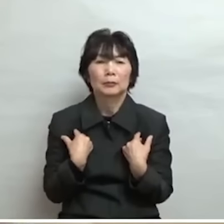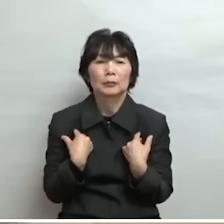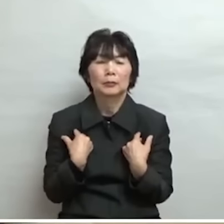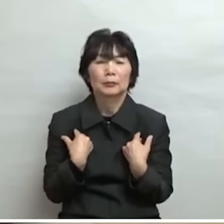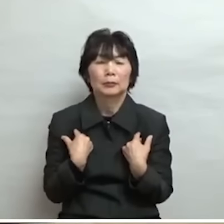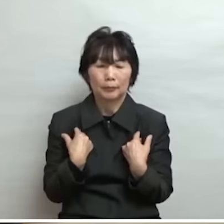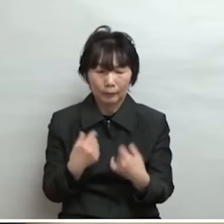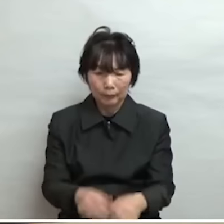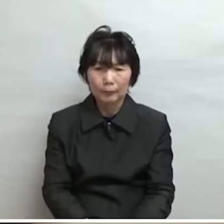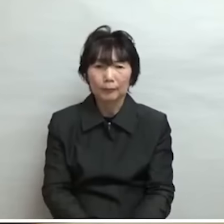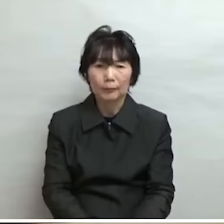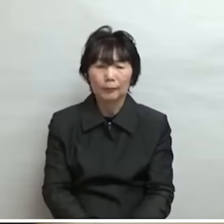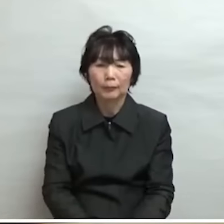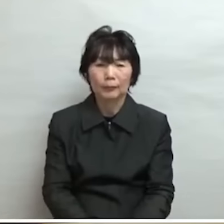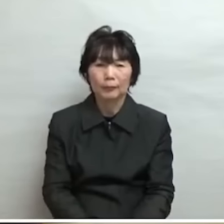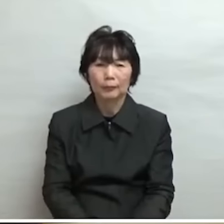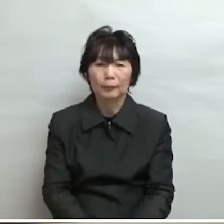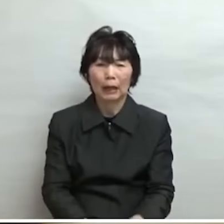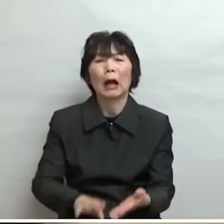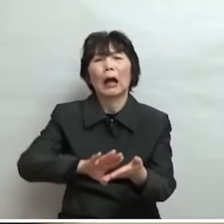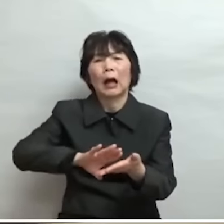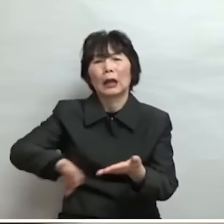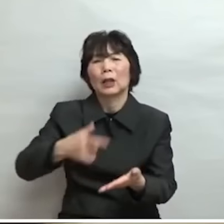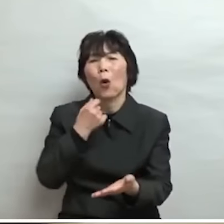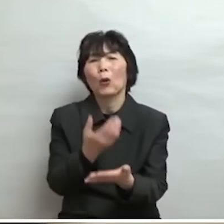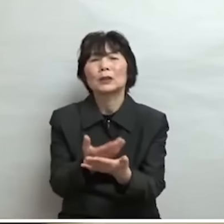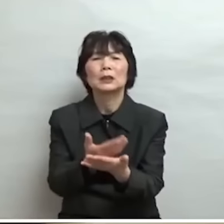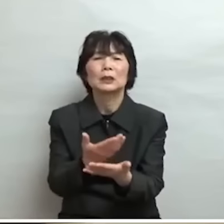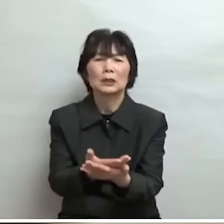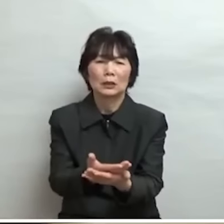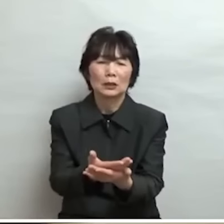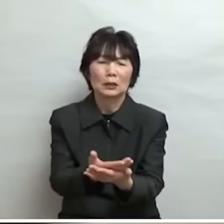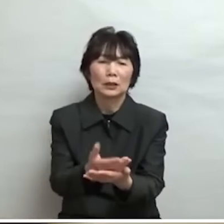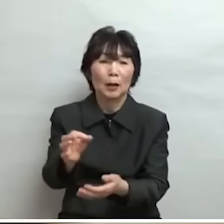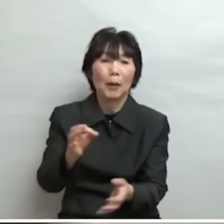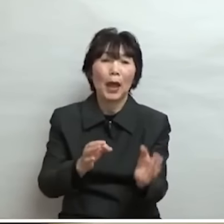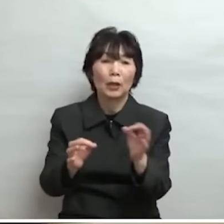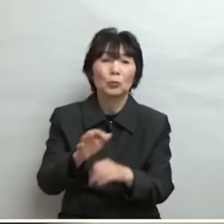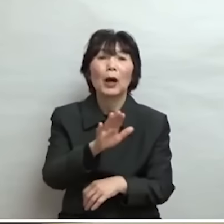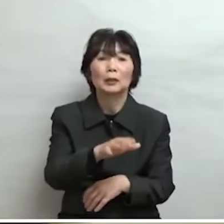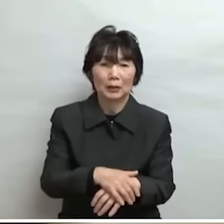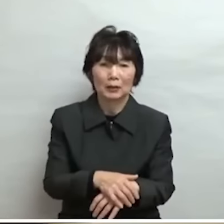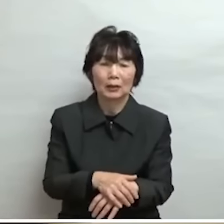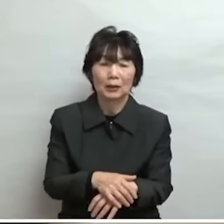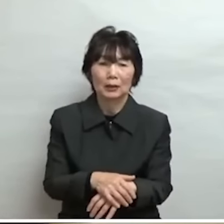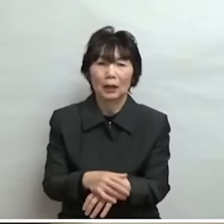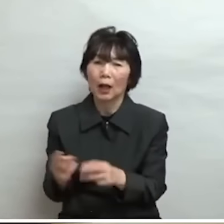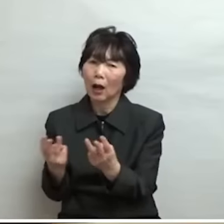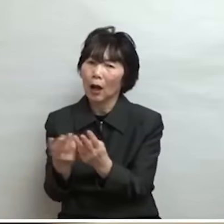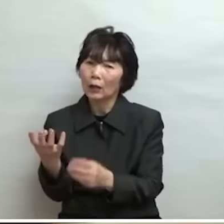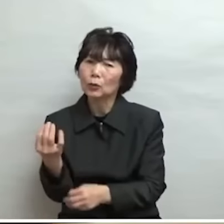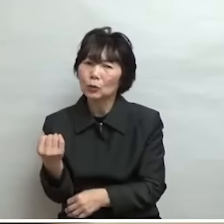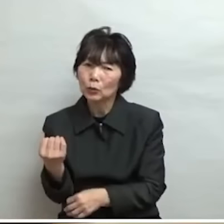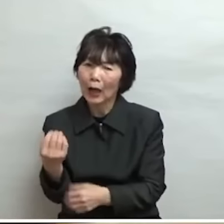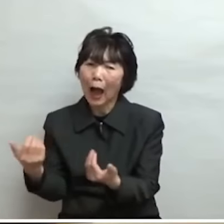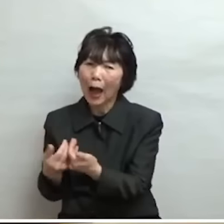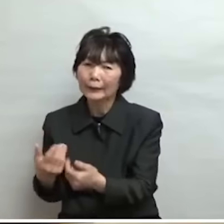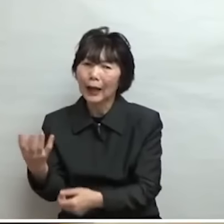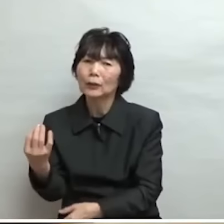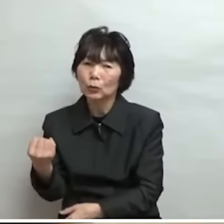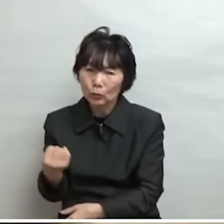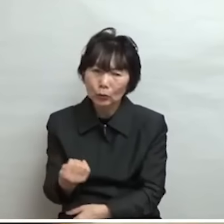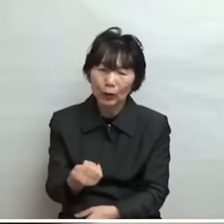逆に撤去を求めるメールだとかそういうのも来てまして、ちょっとうちの方ではその件数まではちょっと今詳細の数字を持っ